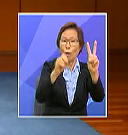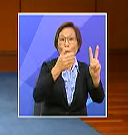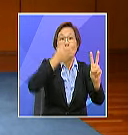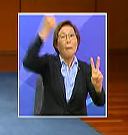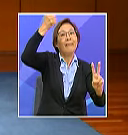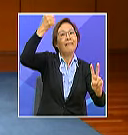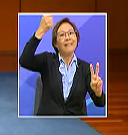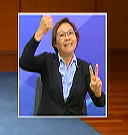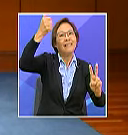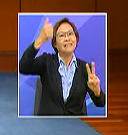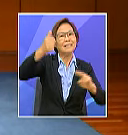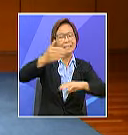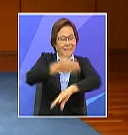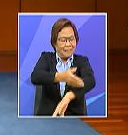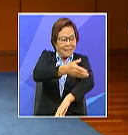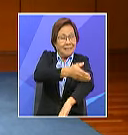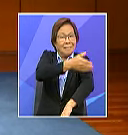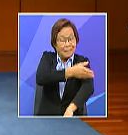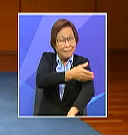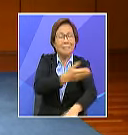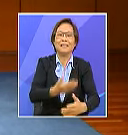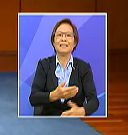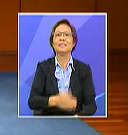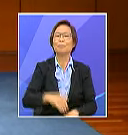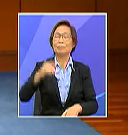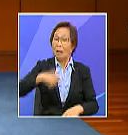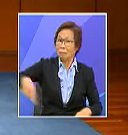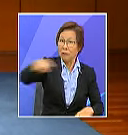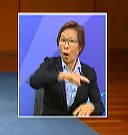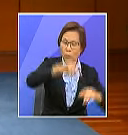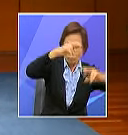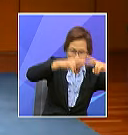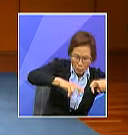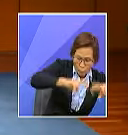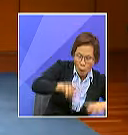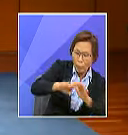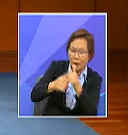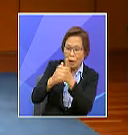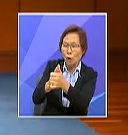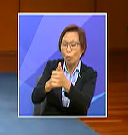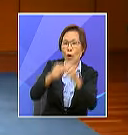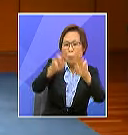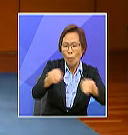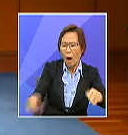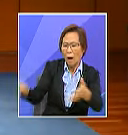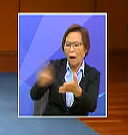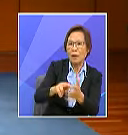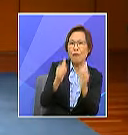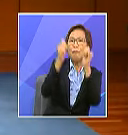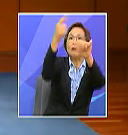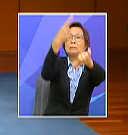meningkat dalam sekali analisa ini adalah berdasarkan calon yang mendaftar kali